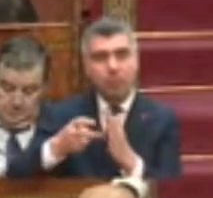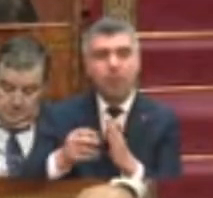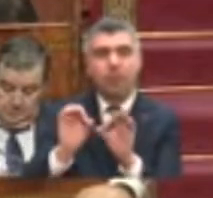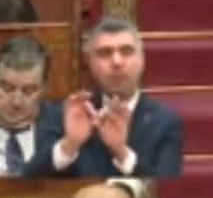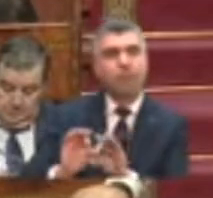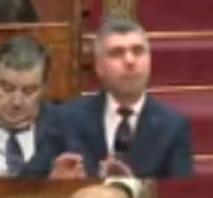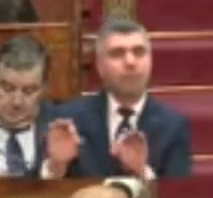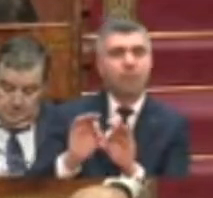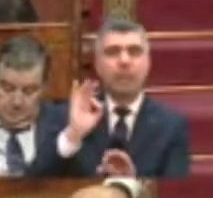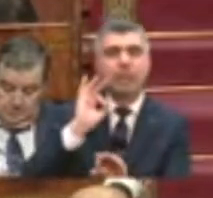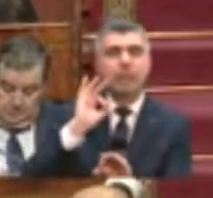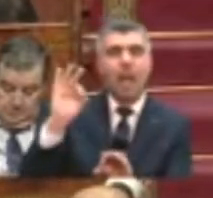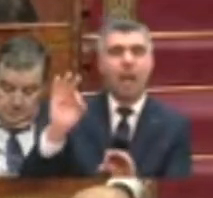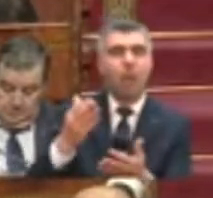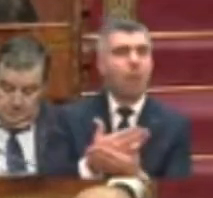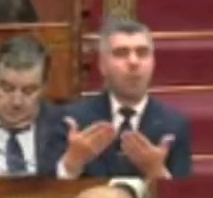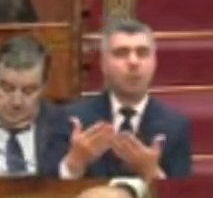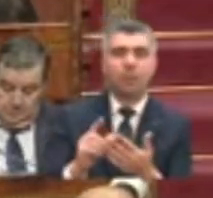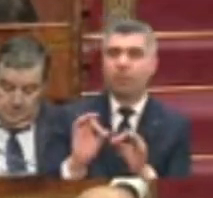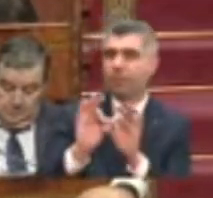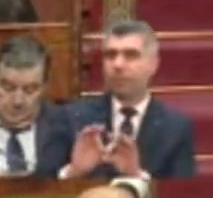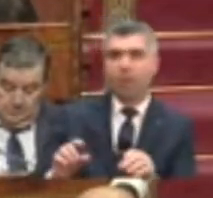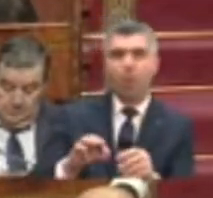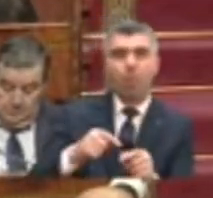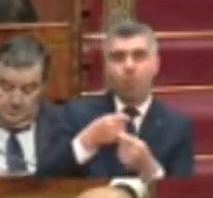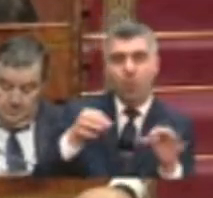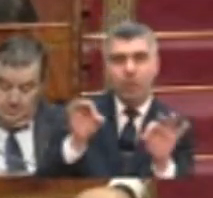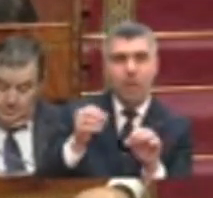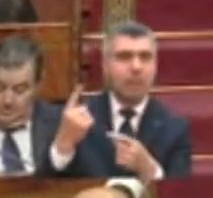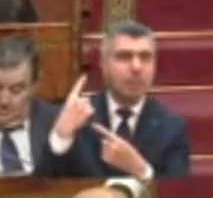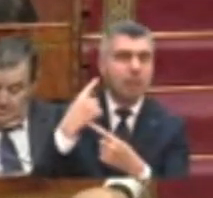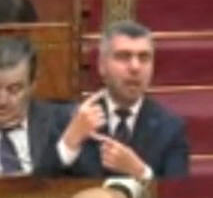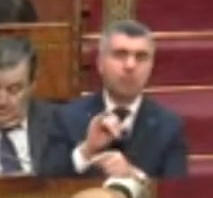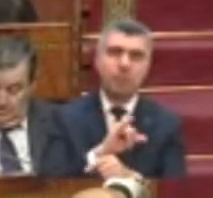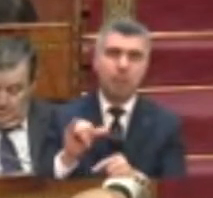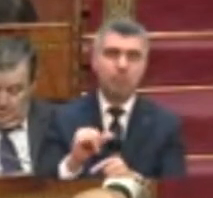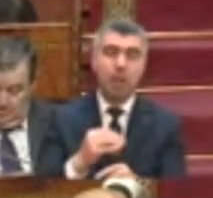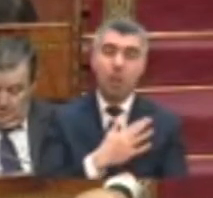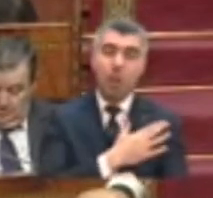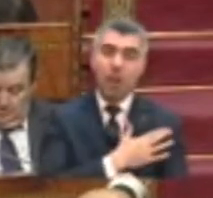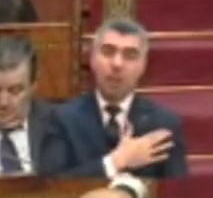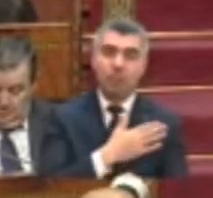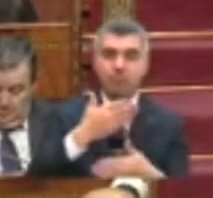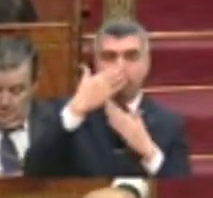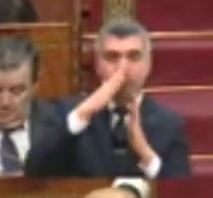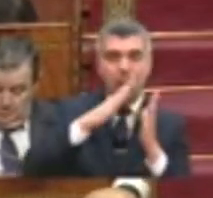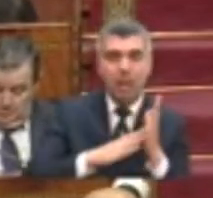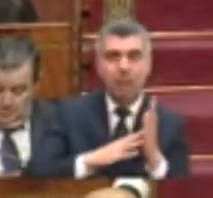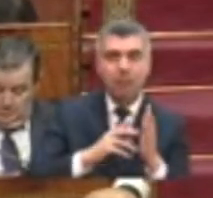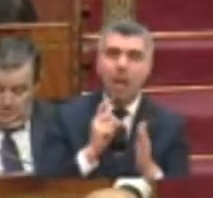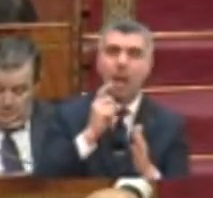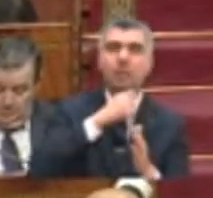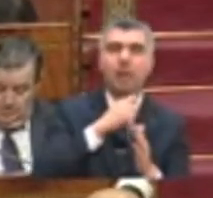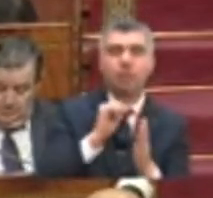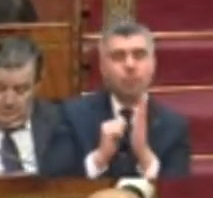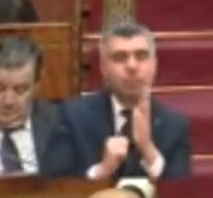جوقتكم، لا تتقنوا مقامات ولا نوطات ولا تشنفوا مسامع. اسود الاطلس قالوا الكلمه ديالهم في قطر، وما علينا